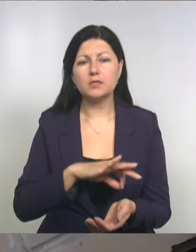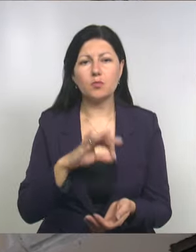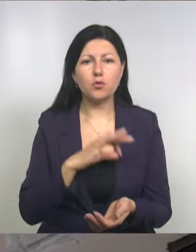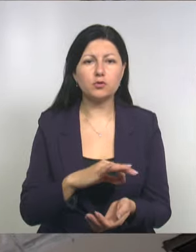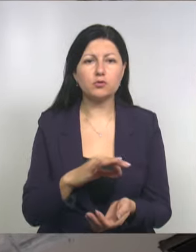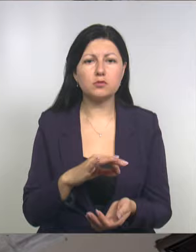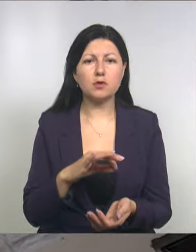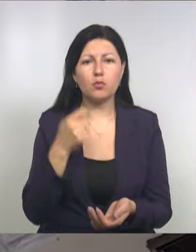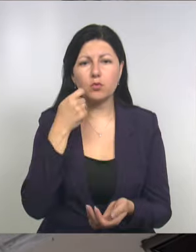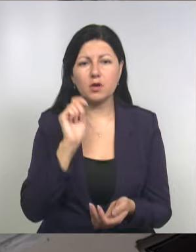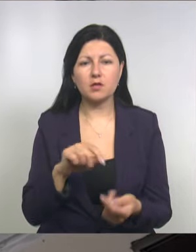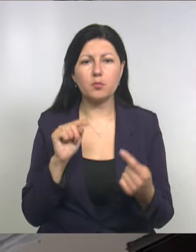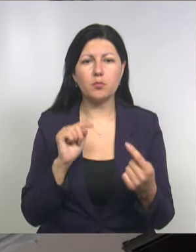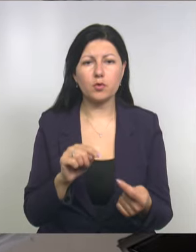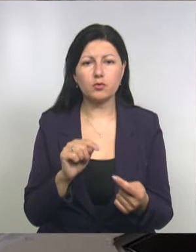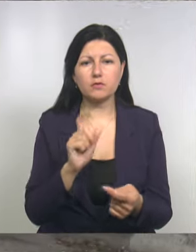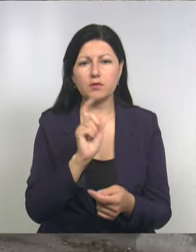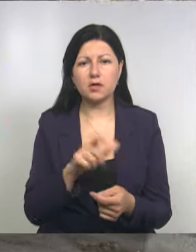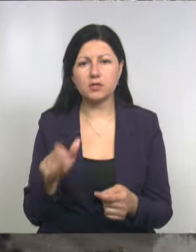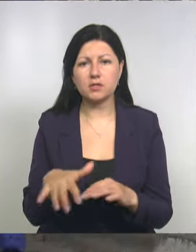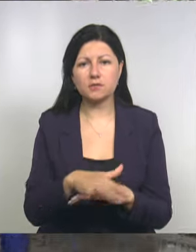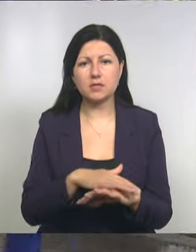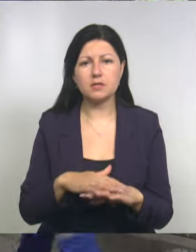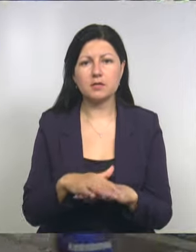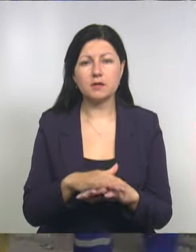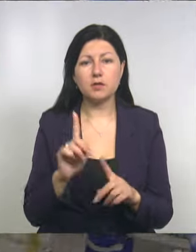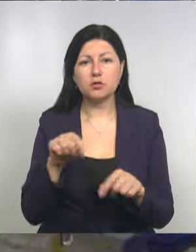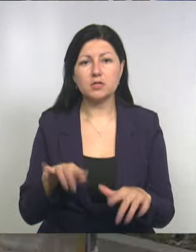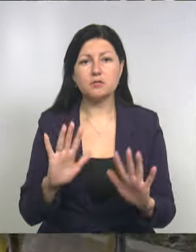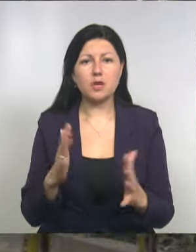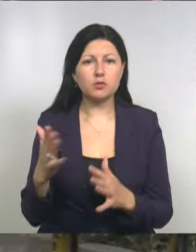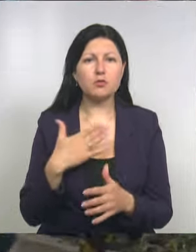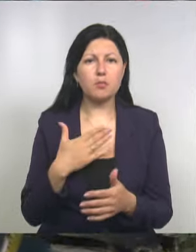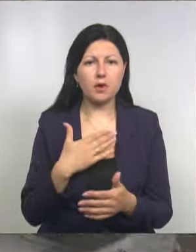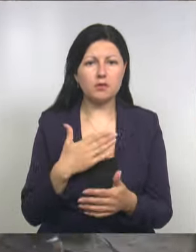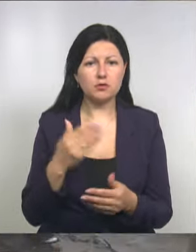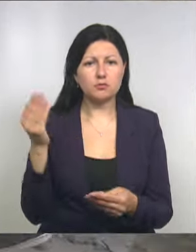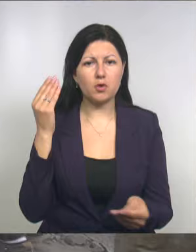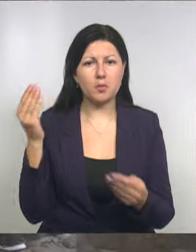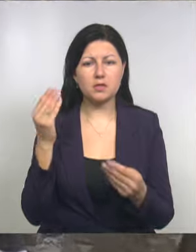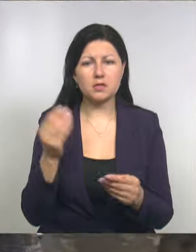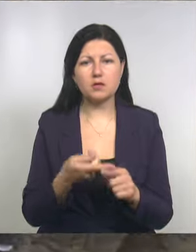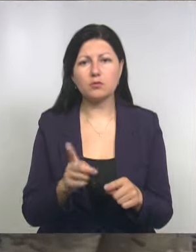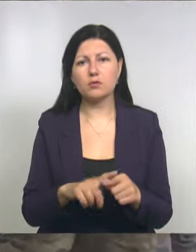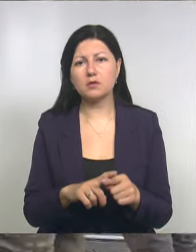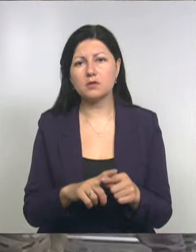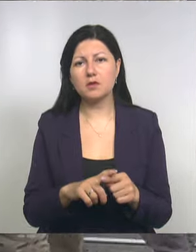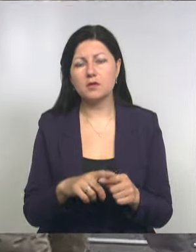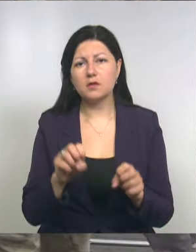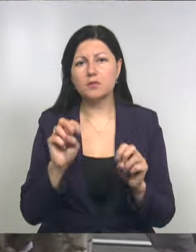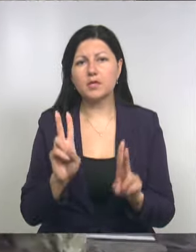используется Украиной против гражданского населения. То есть то, что здесь происходит, по нашему определению, это